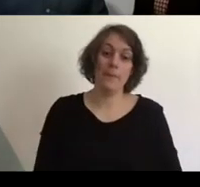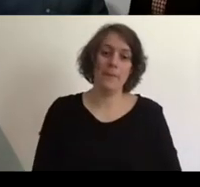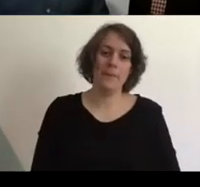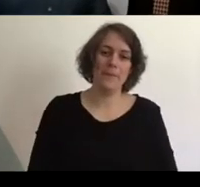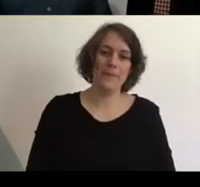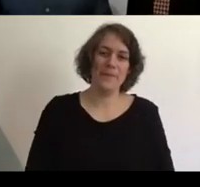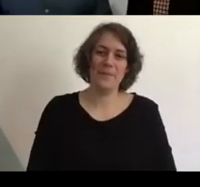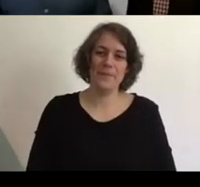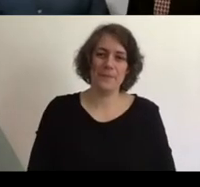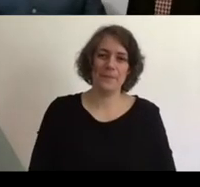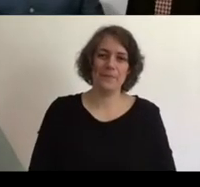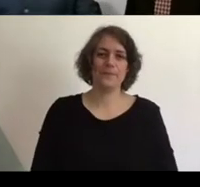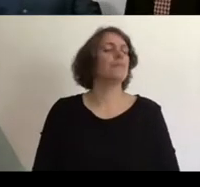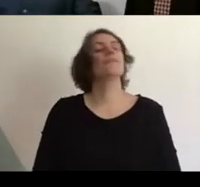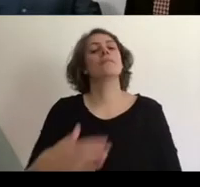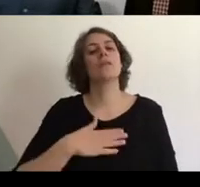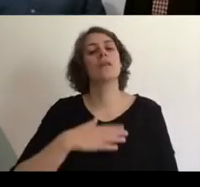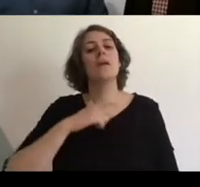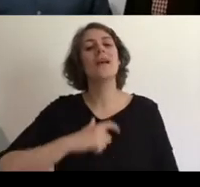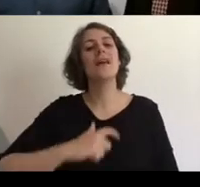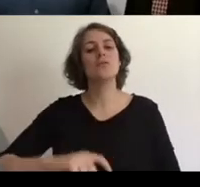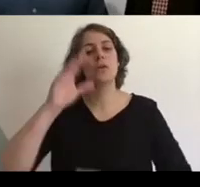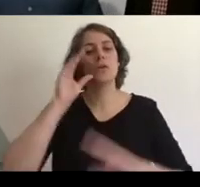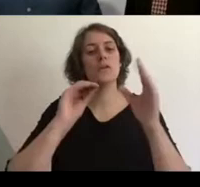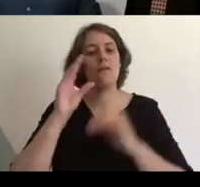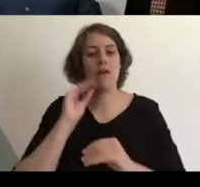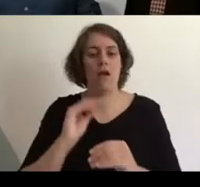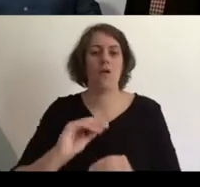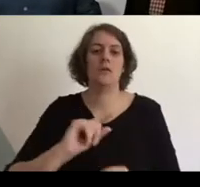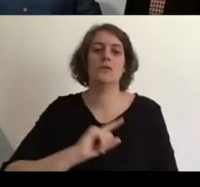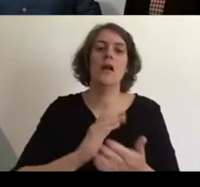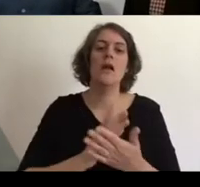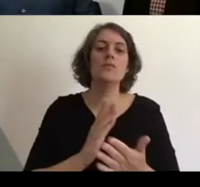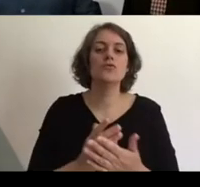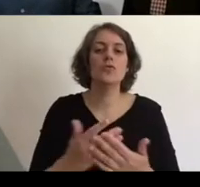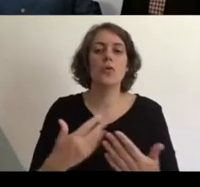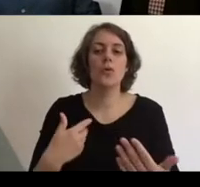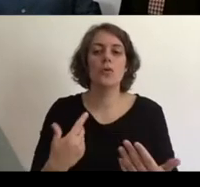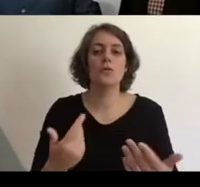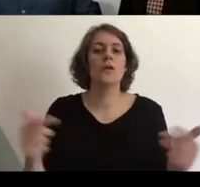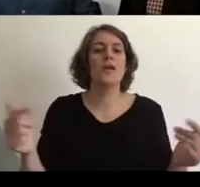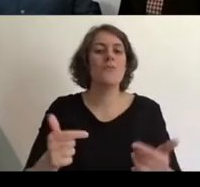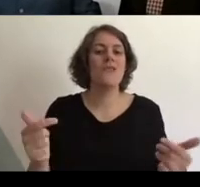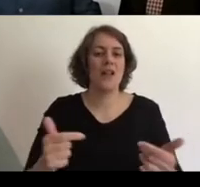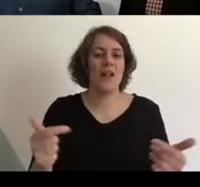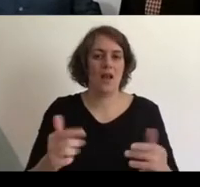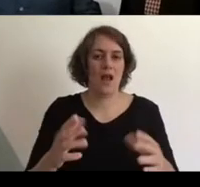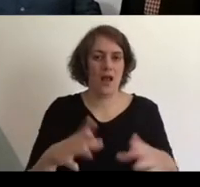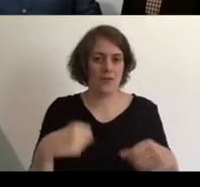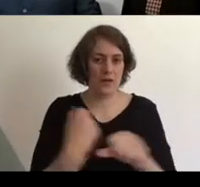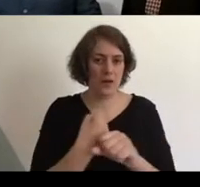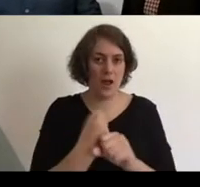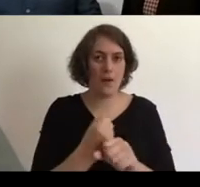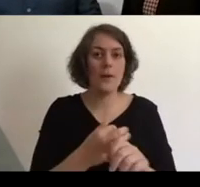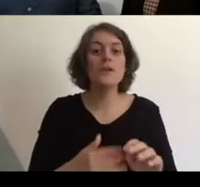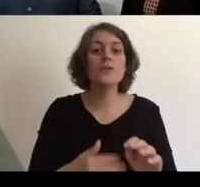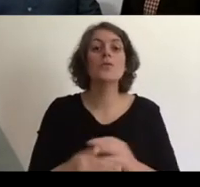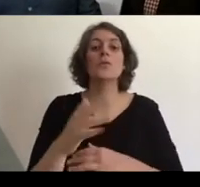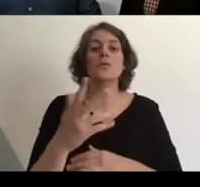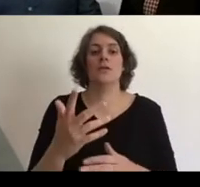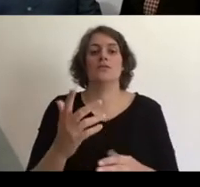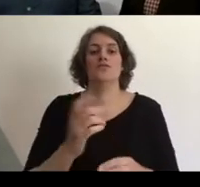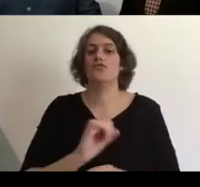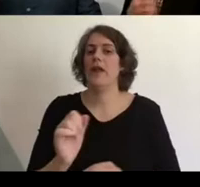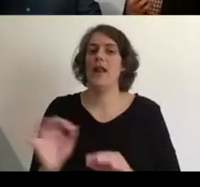zu meinen persönlichen Erfahrungen, ich bin relativ früh in der Pflege in Führungsposition gerutscht und als junge Frau